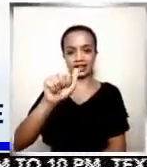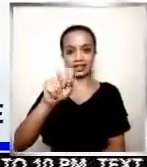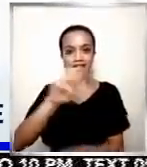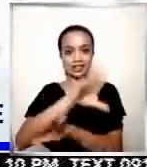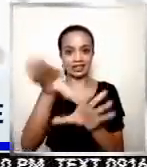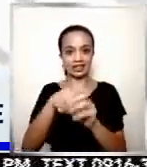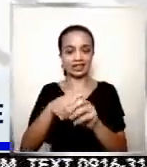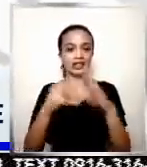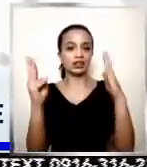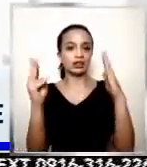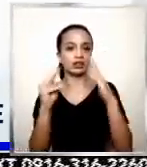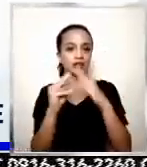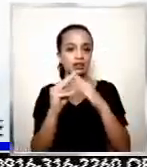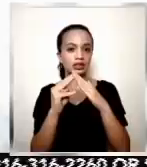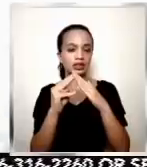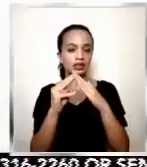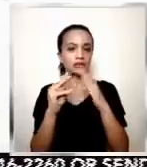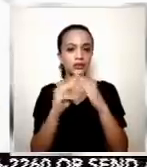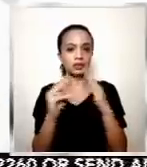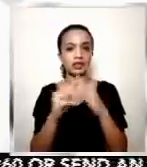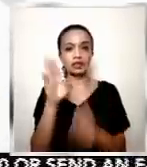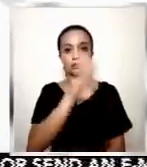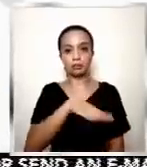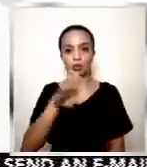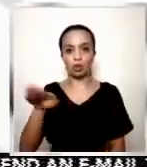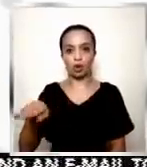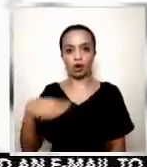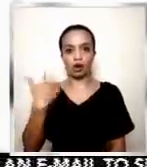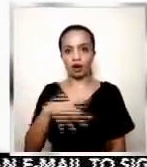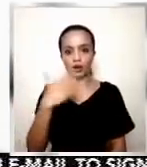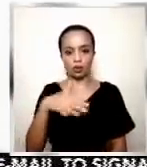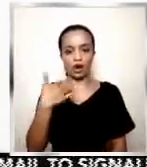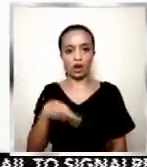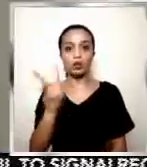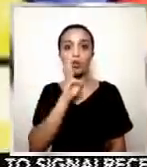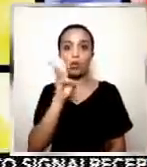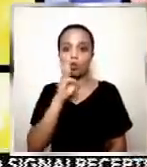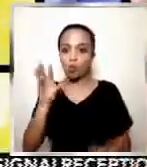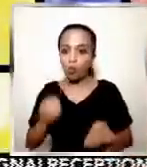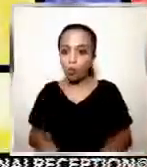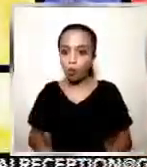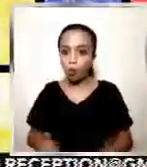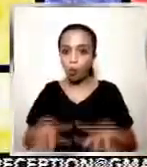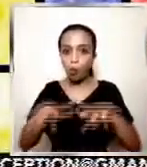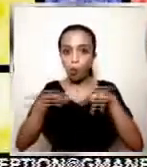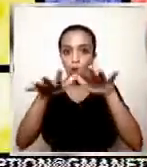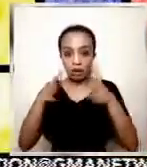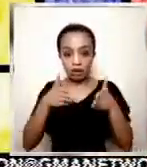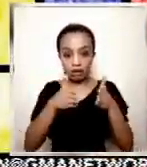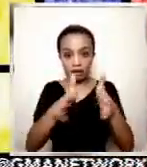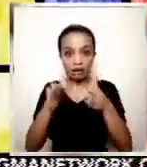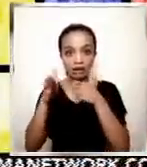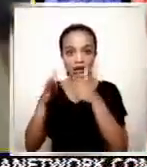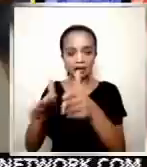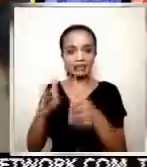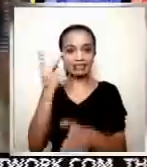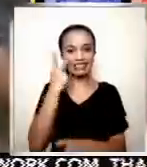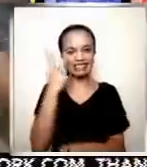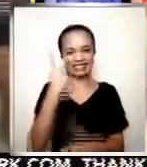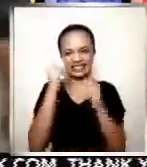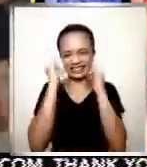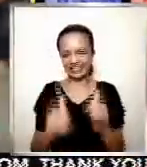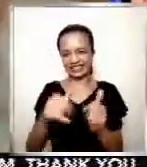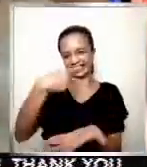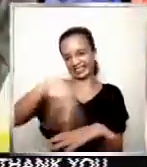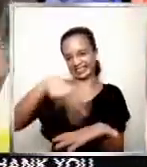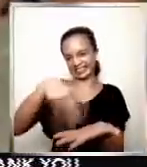Bohol. Tiyempong high tide, kaya nang umabot sa kalsada ang tubig, halabira sa paghataw.